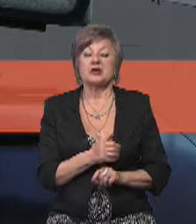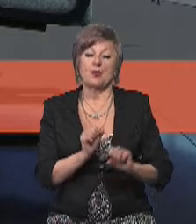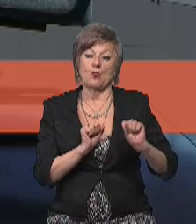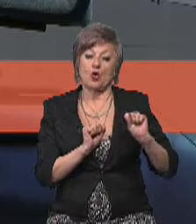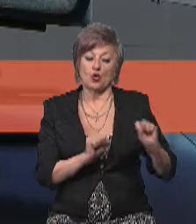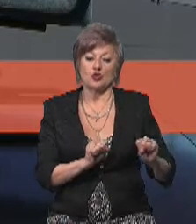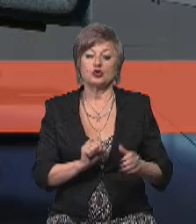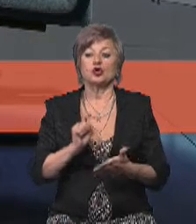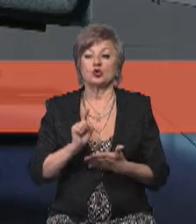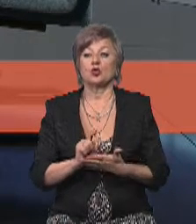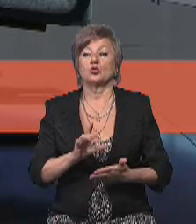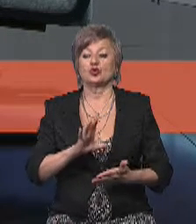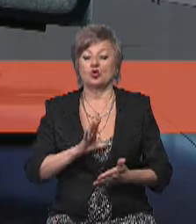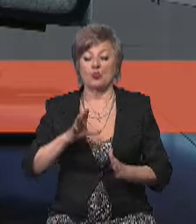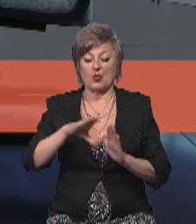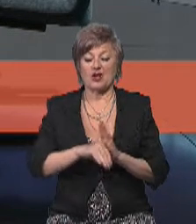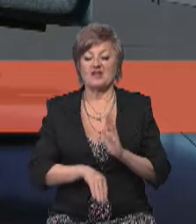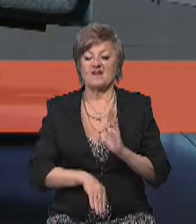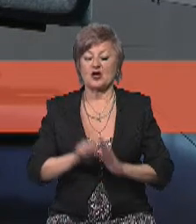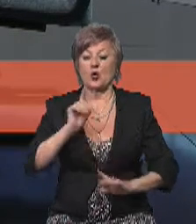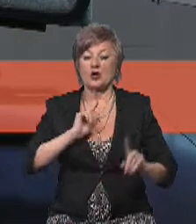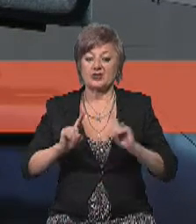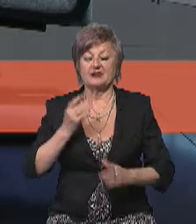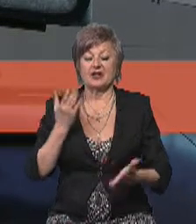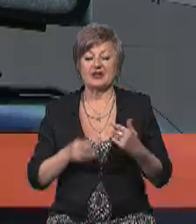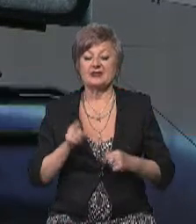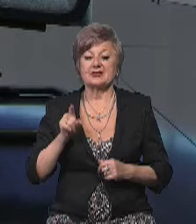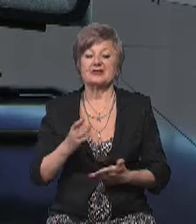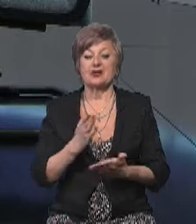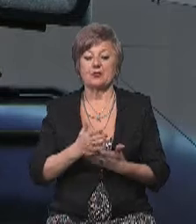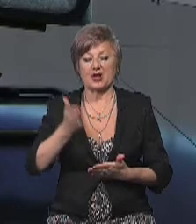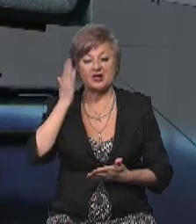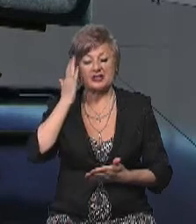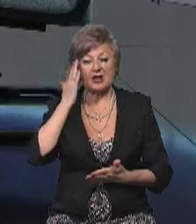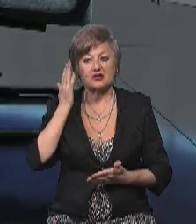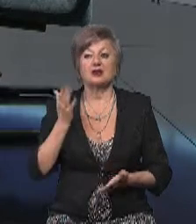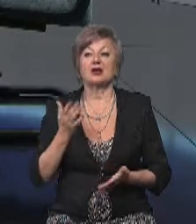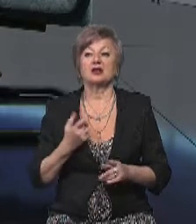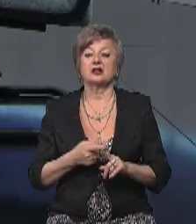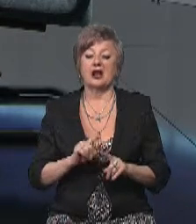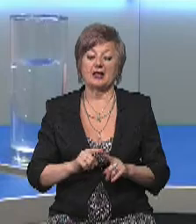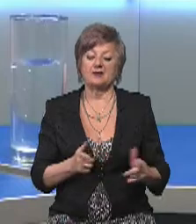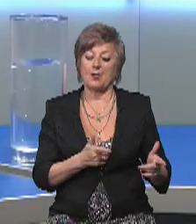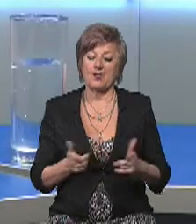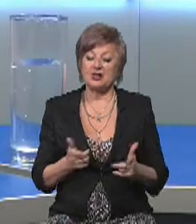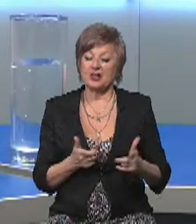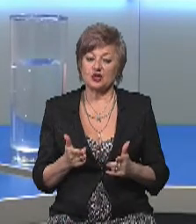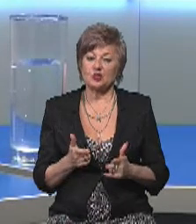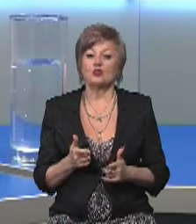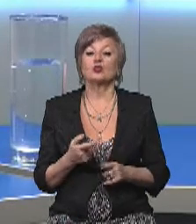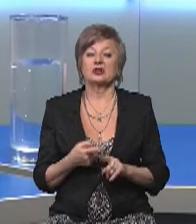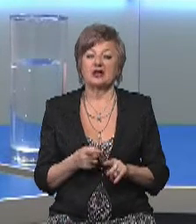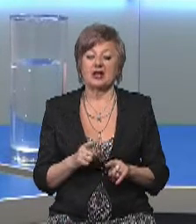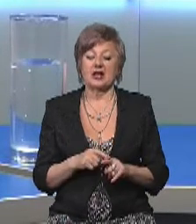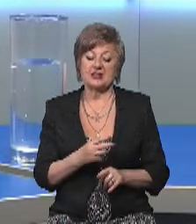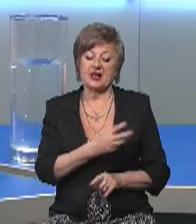боронить, повинен бути у Верховній Раді, якщо ти маєш для цього знання, якщо ти маєш для цього підготовку, якщо ти маєш для